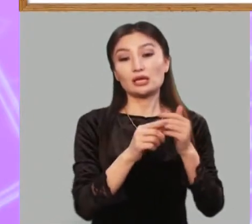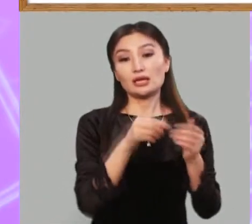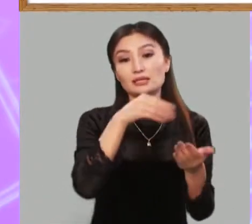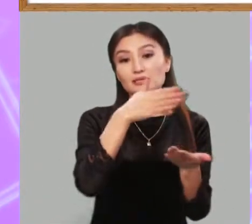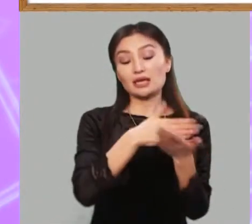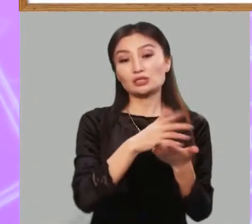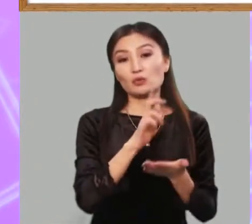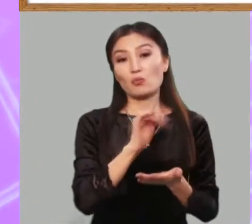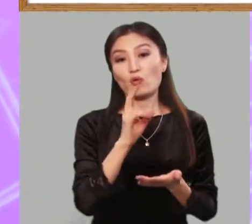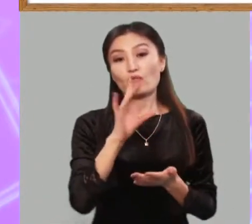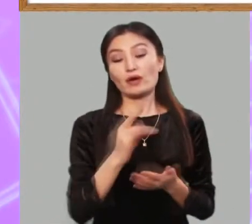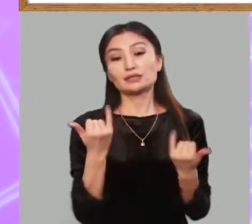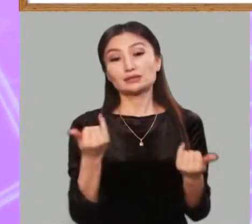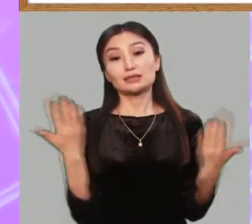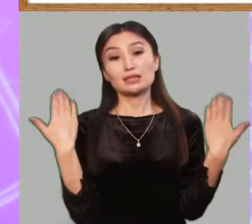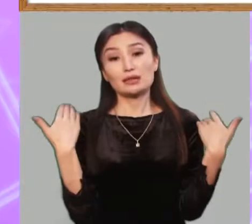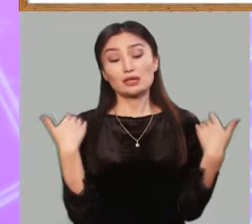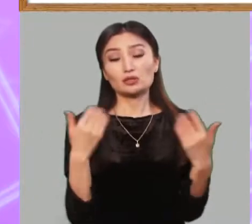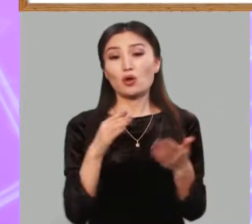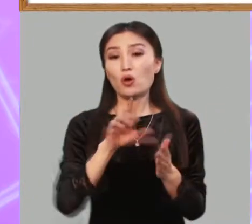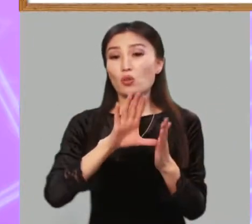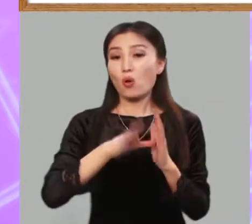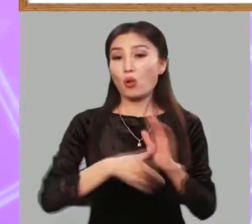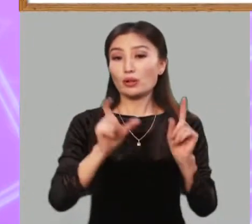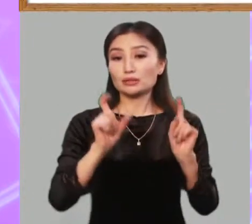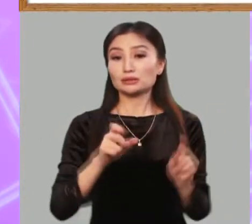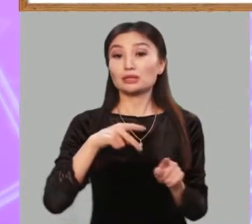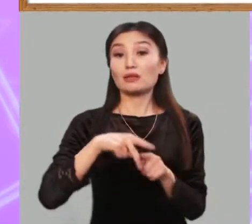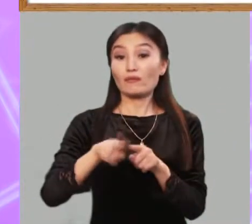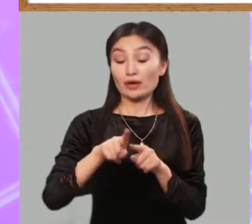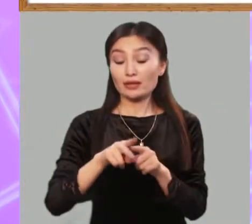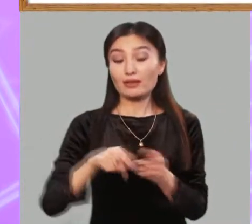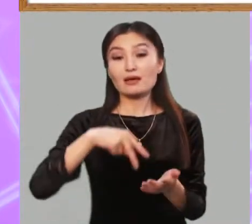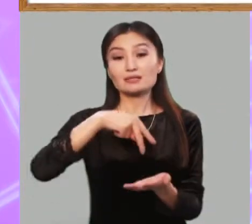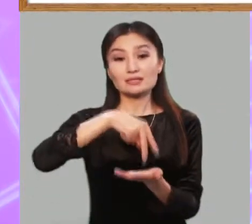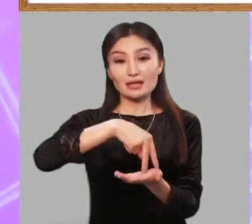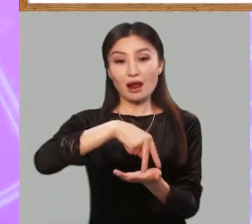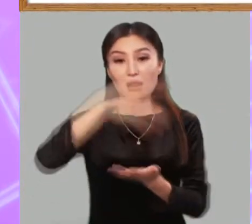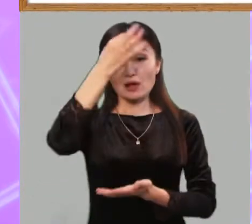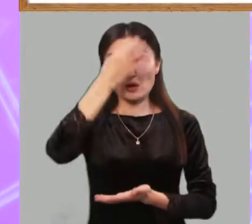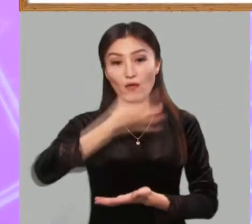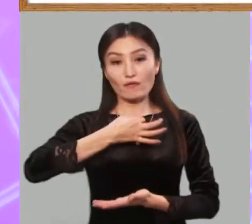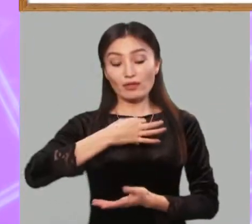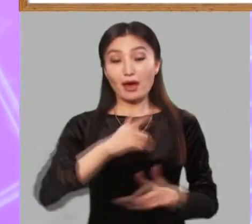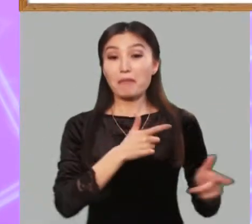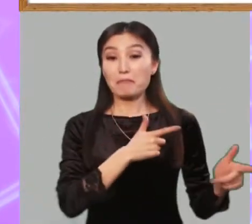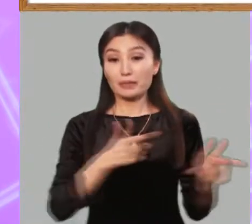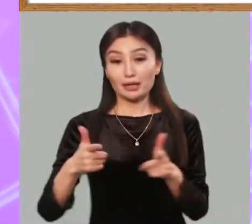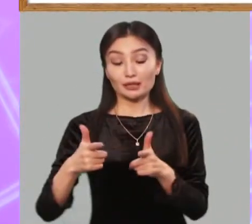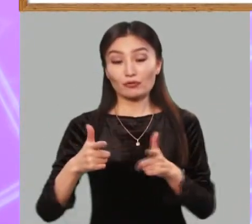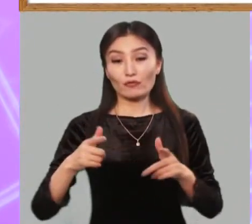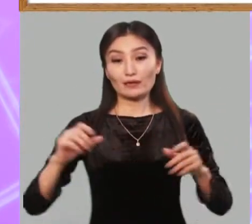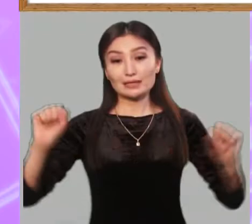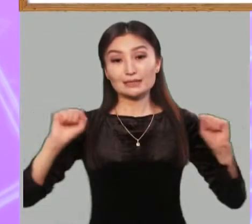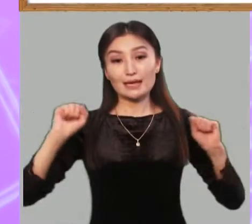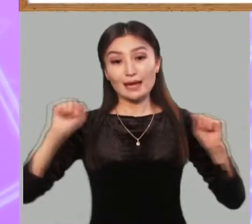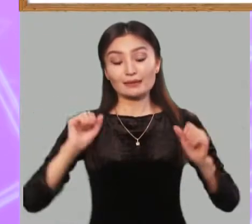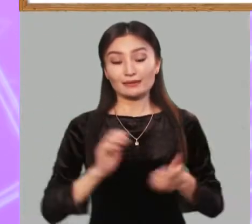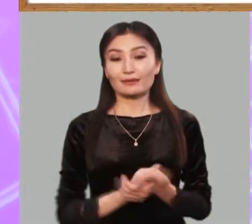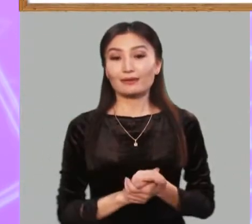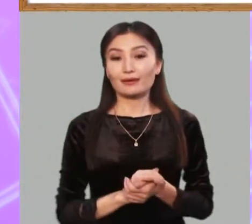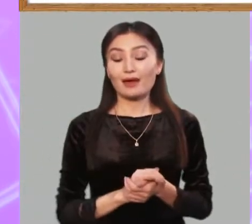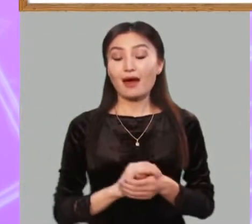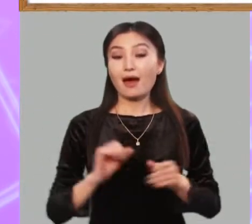мы отдохнем. Долго сидеть тоже вредно. Встали все ровно, приготовились к зарядке.